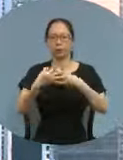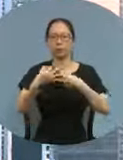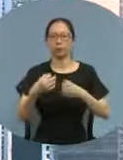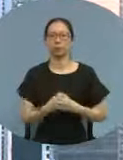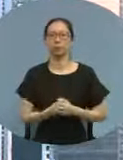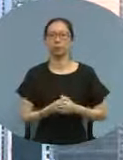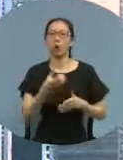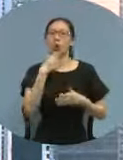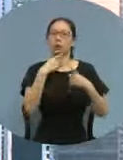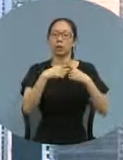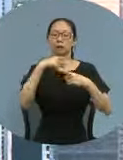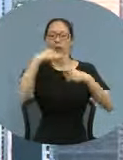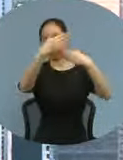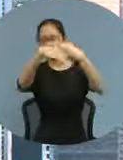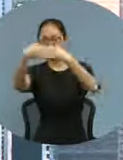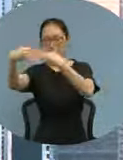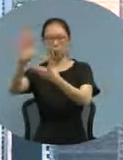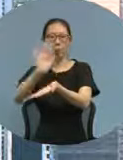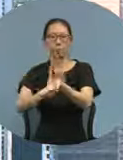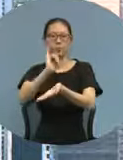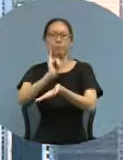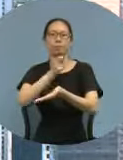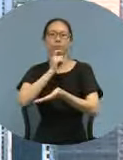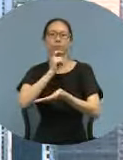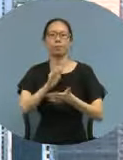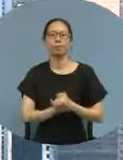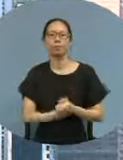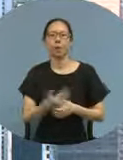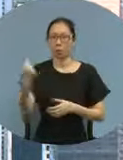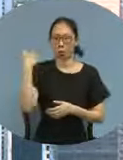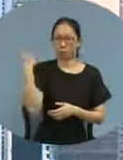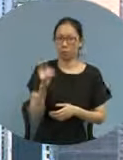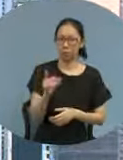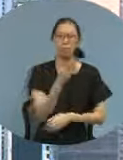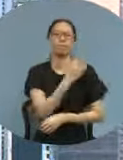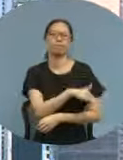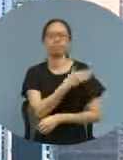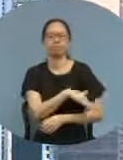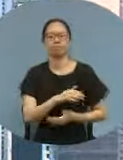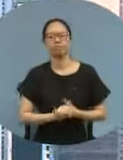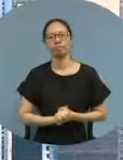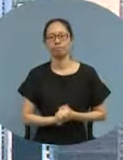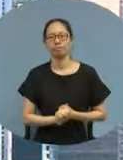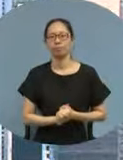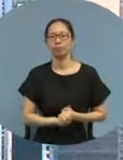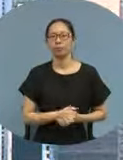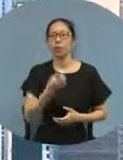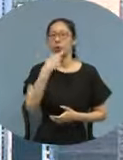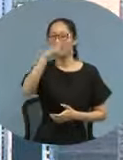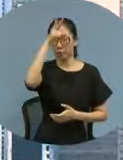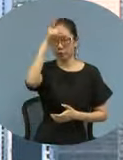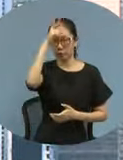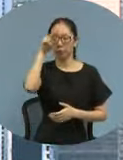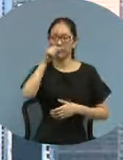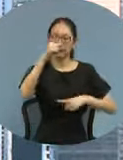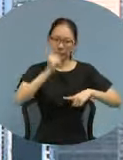第三就是任何香港人在境外涉嫌違法，無論他的背景是什麼，特區政